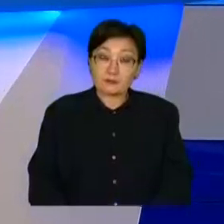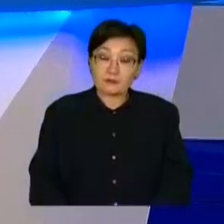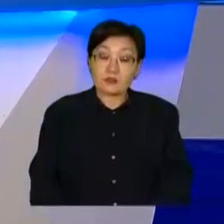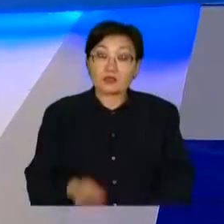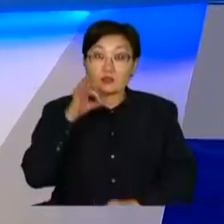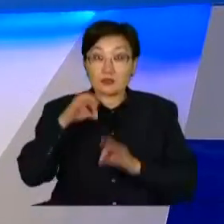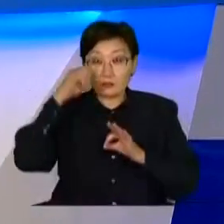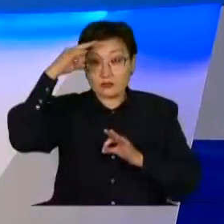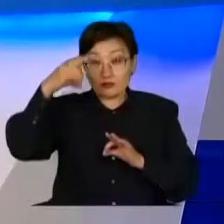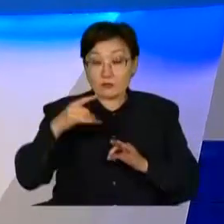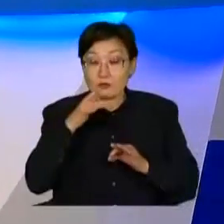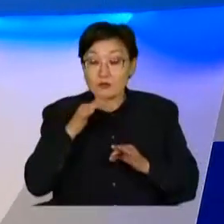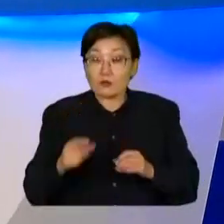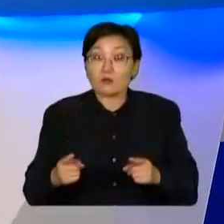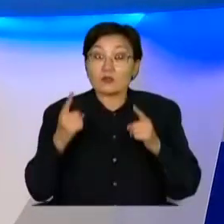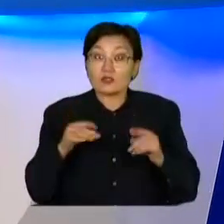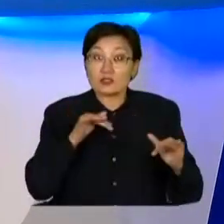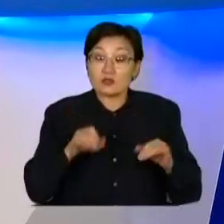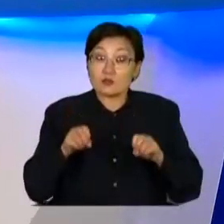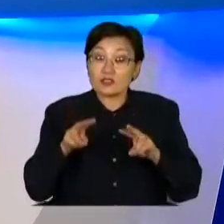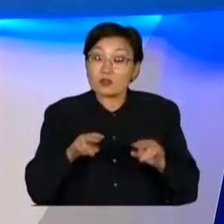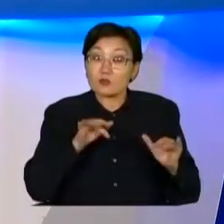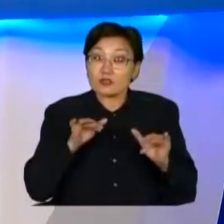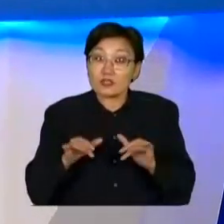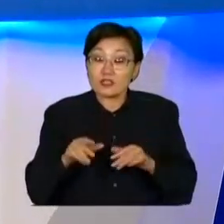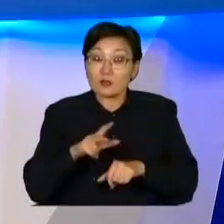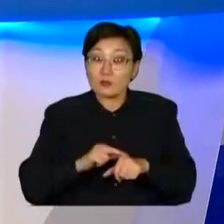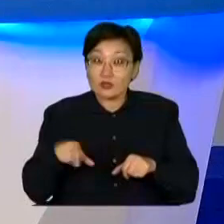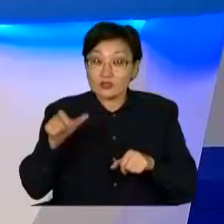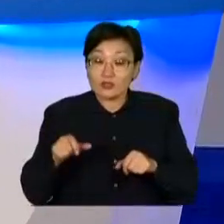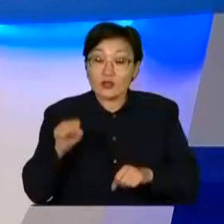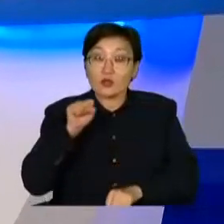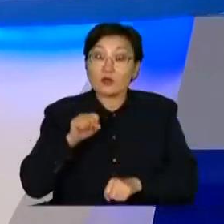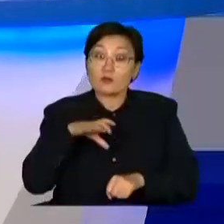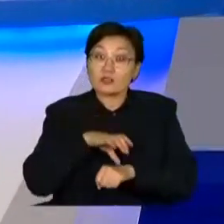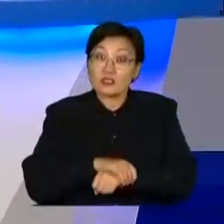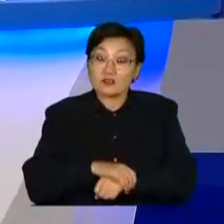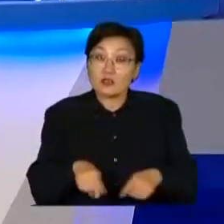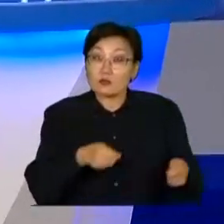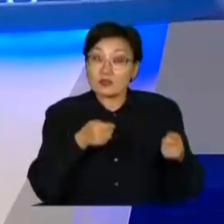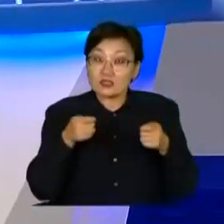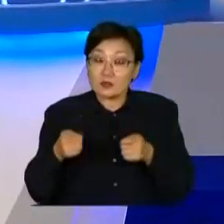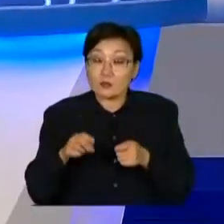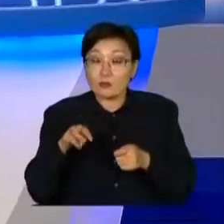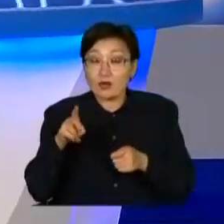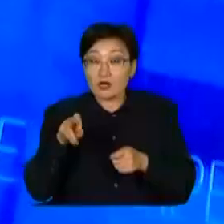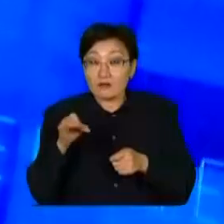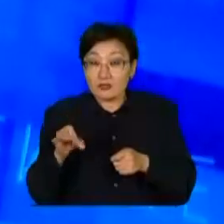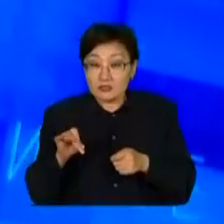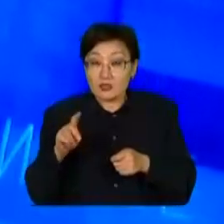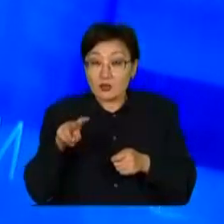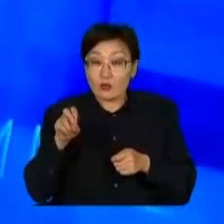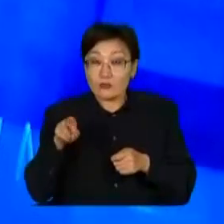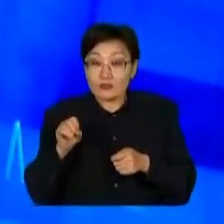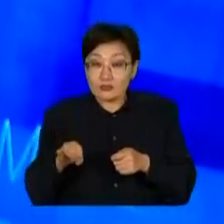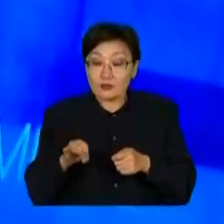На западе Казахстана во время широкомасштабной спецоперации полицейские предотвратили канал поставки маковой соломки в страну.